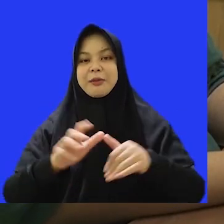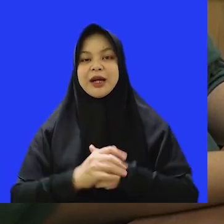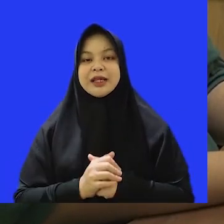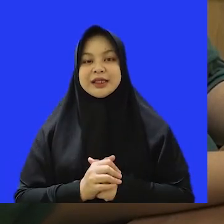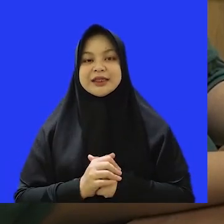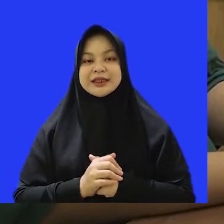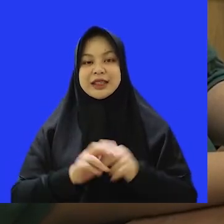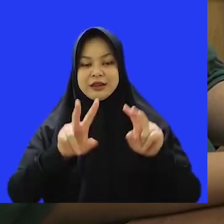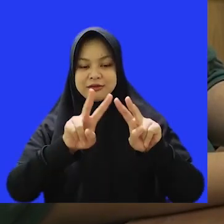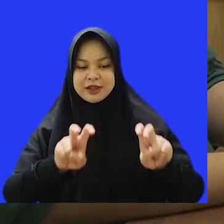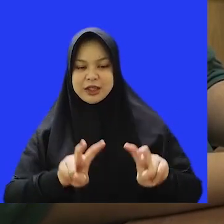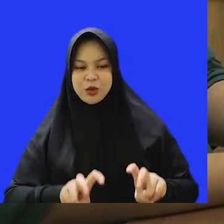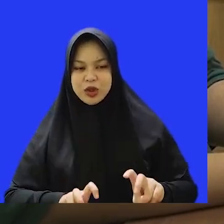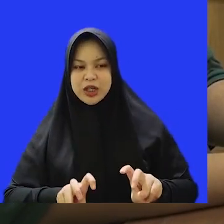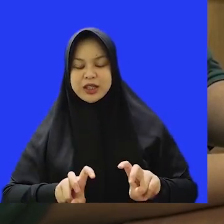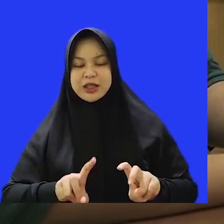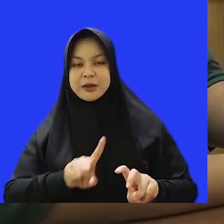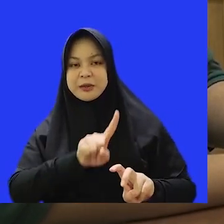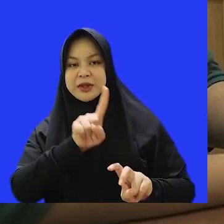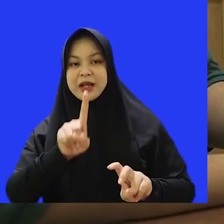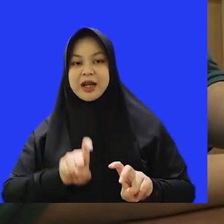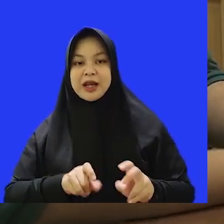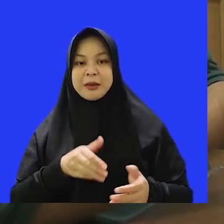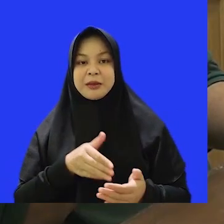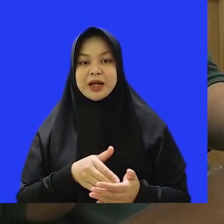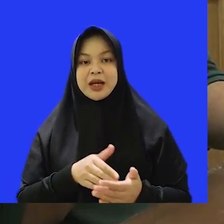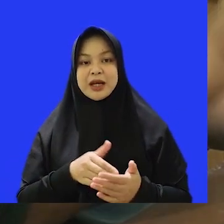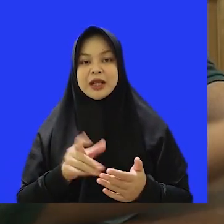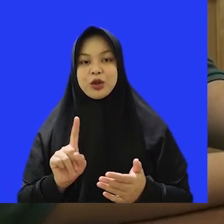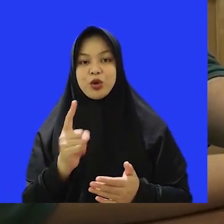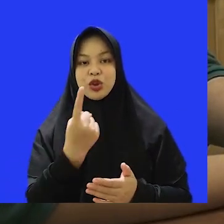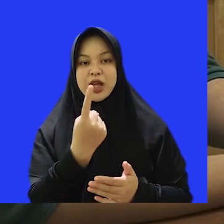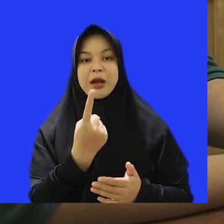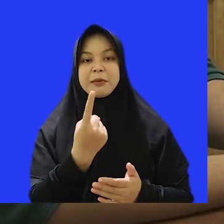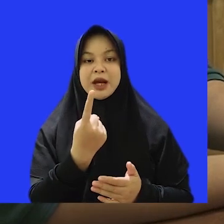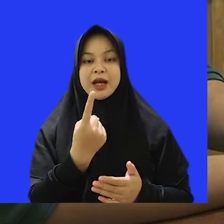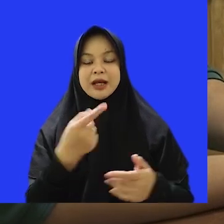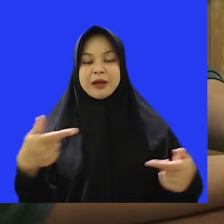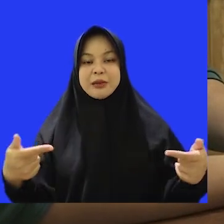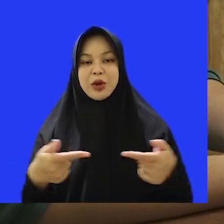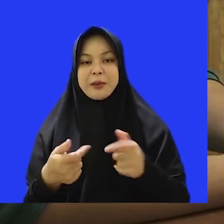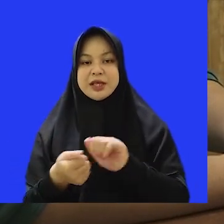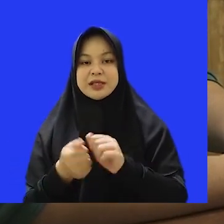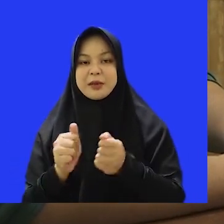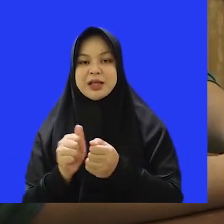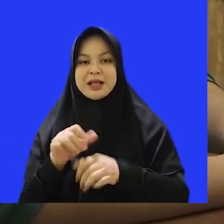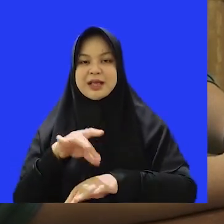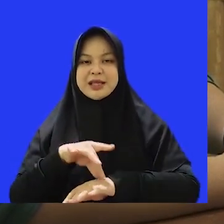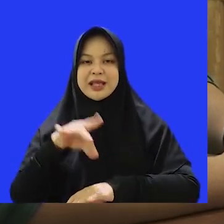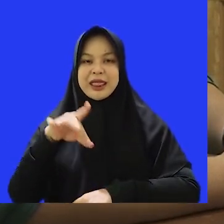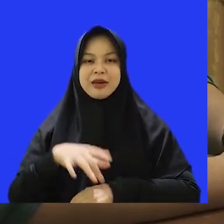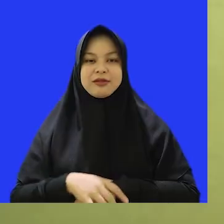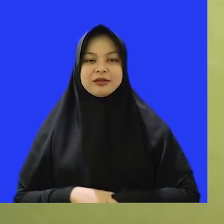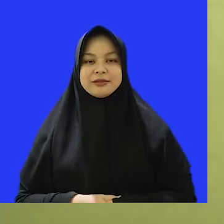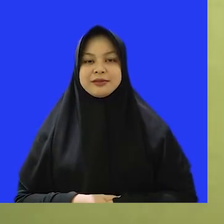8. Melakukan verifikasi atau pembuktian, terutama yang menyangkut persoalan sensitif.